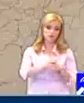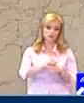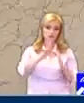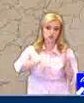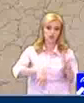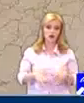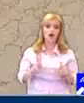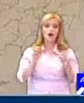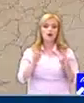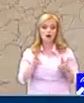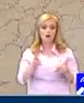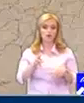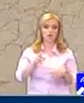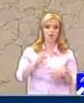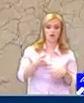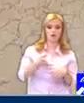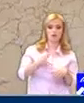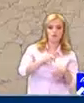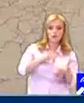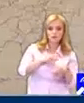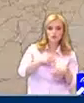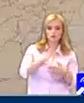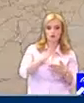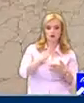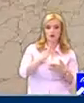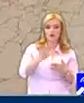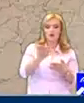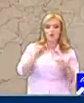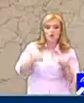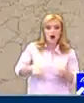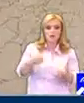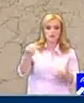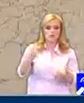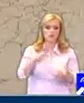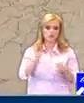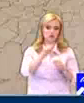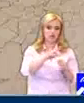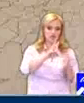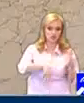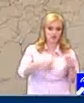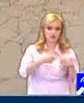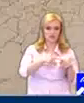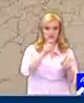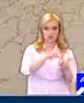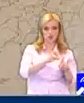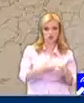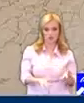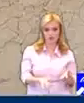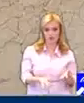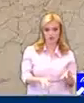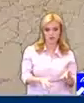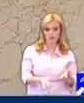Un polițist trebuie să zădărnicească acest efort al întregului cabinet de miniștri și, în primul rând, a echipei de conducere